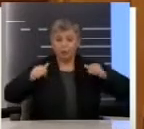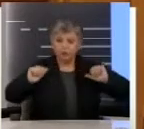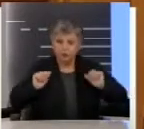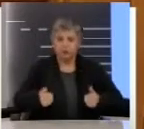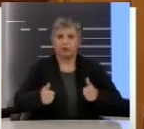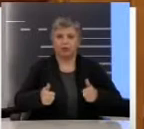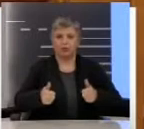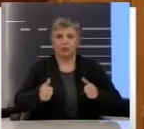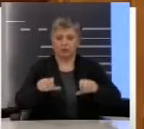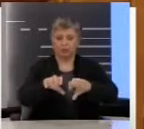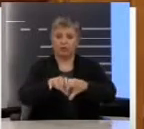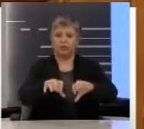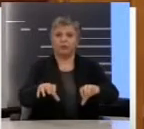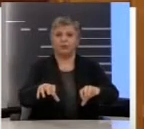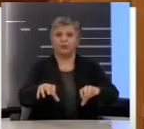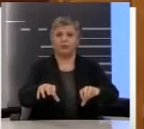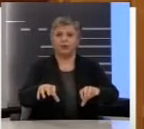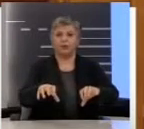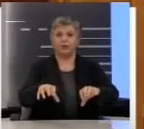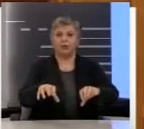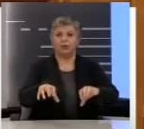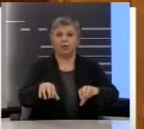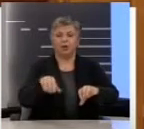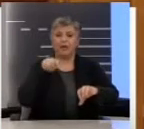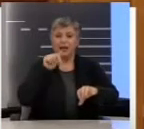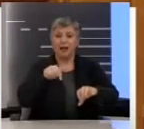αντιμετωπίσουμε και για τις δύο πλευρές. Διότι αυτό θα